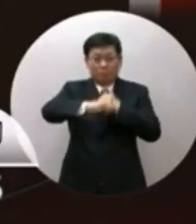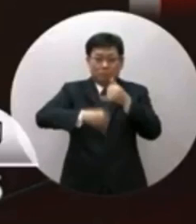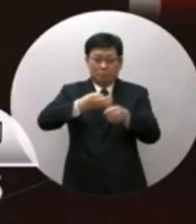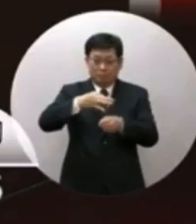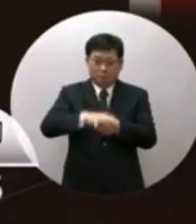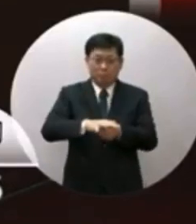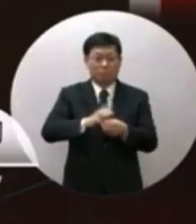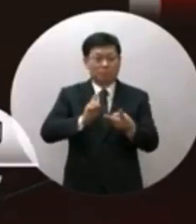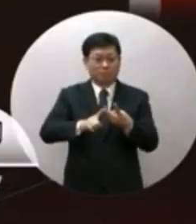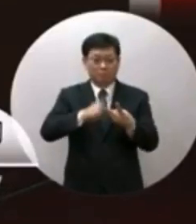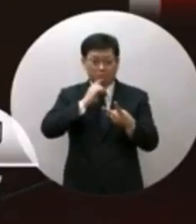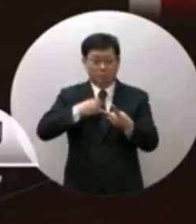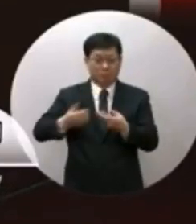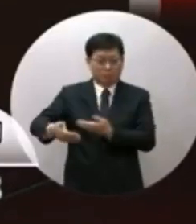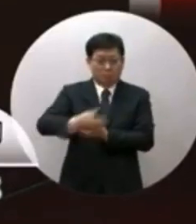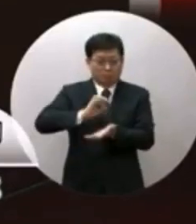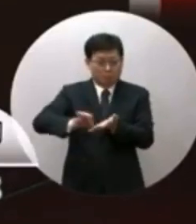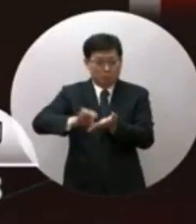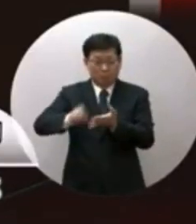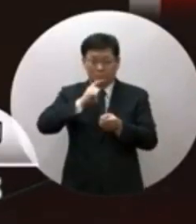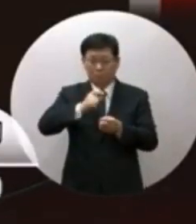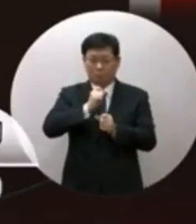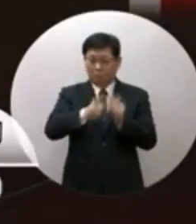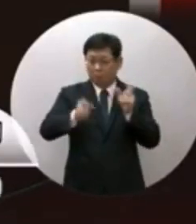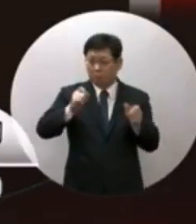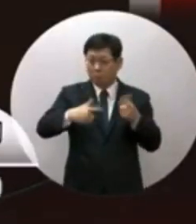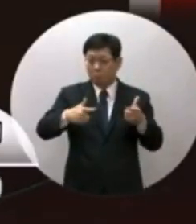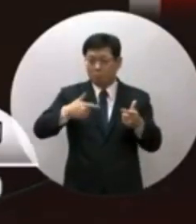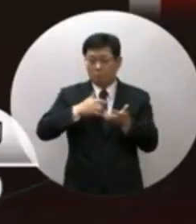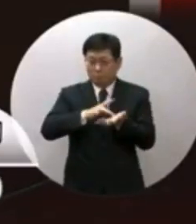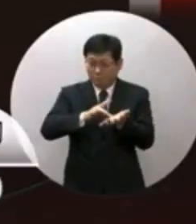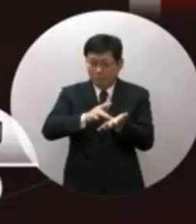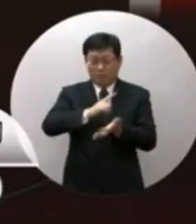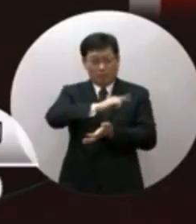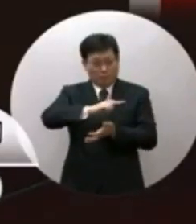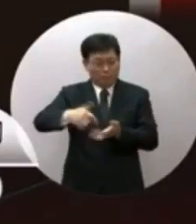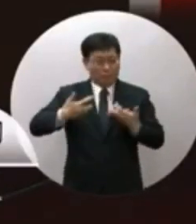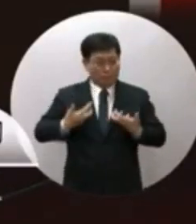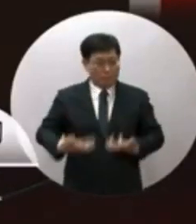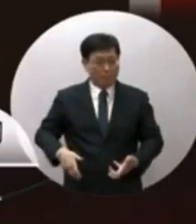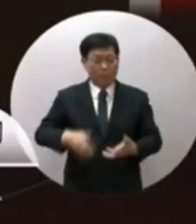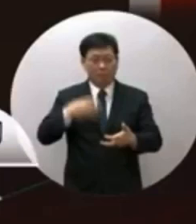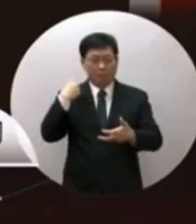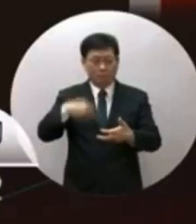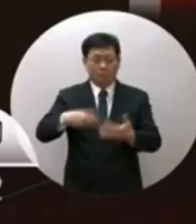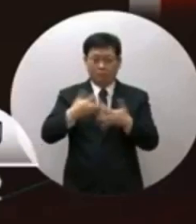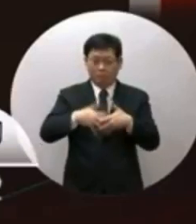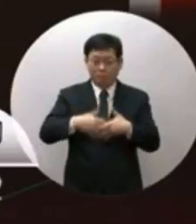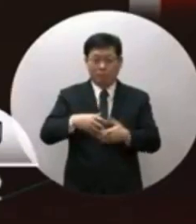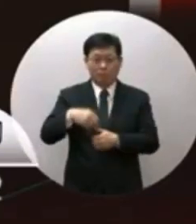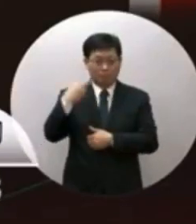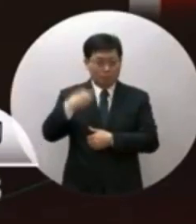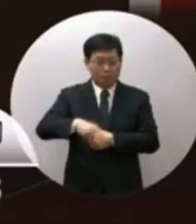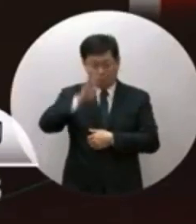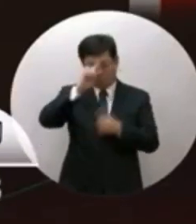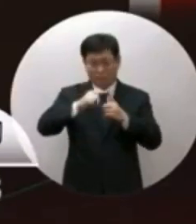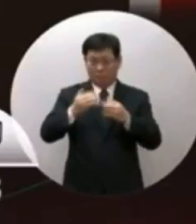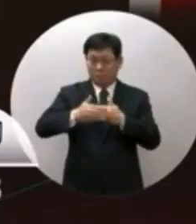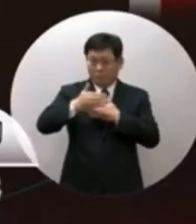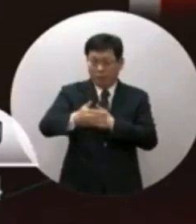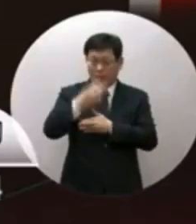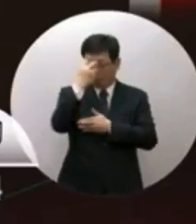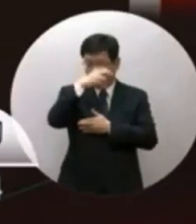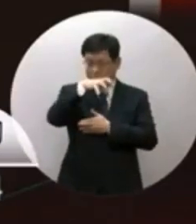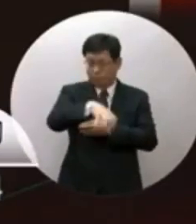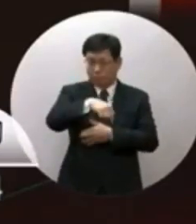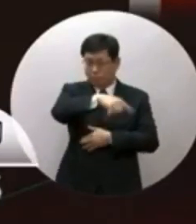贴，以及征用及采购防疫物资、药品、医疗设备，办理病患隔离治疗集中检疫